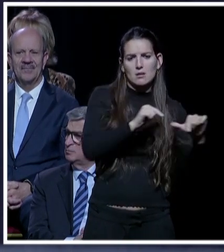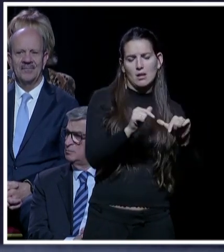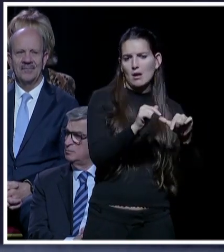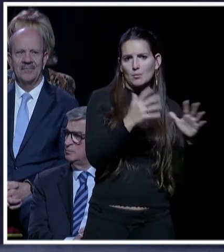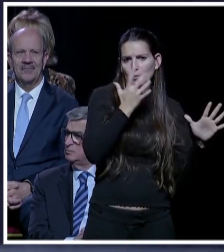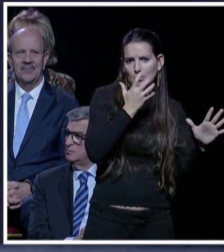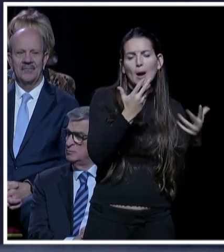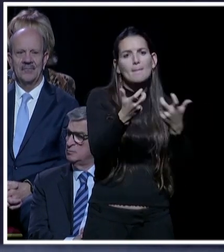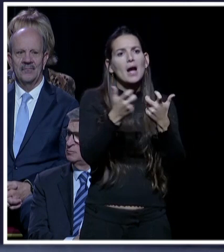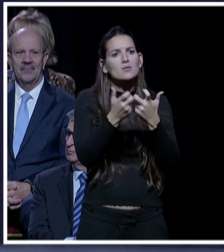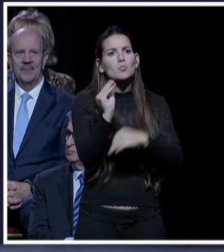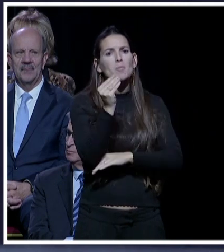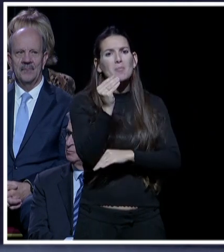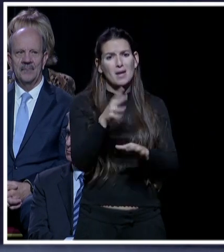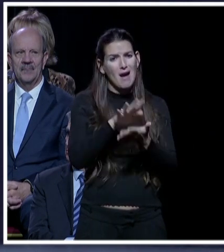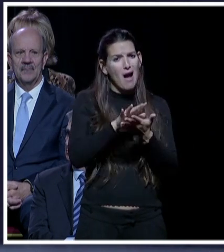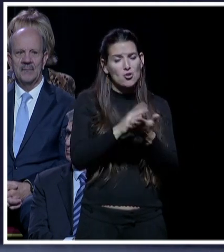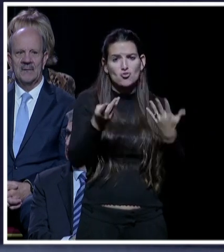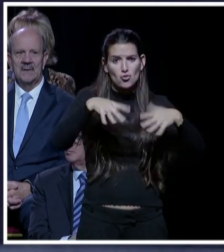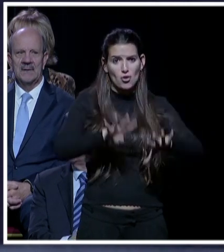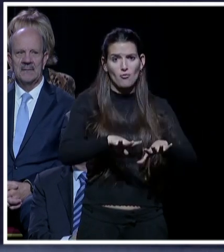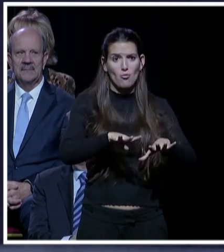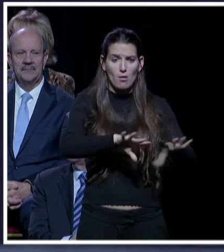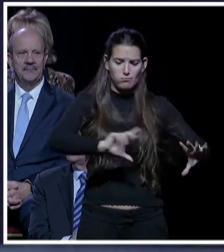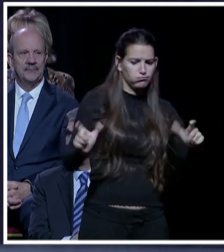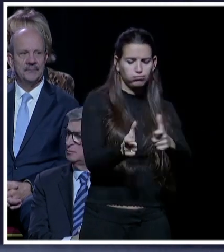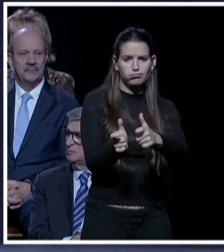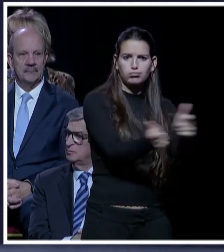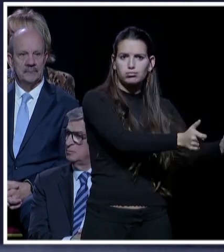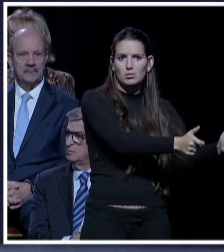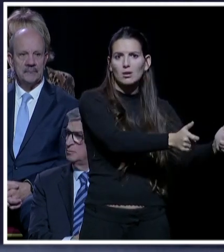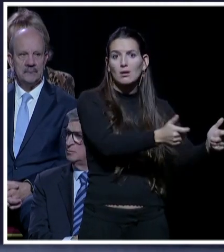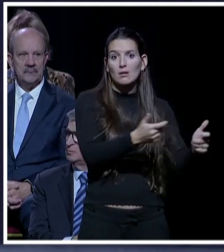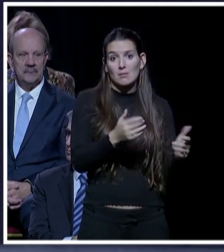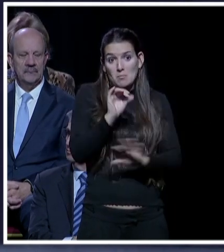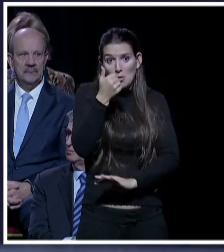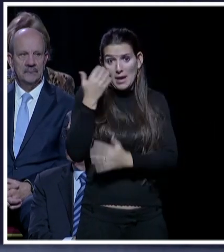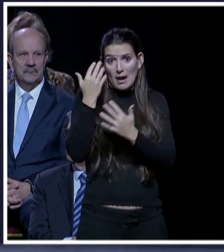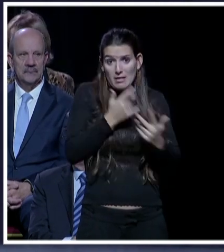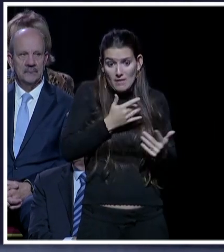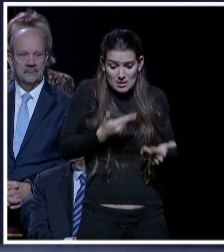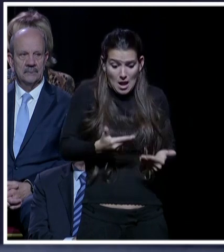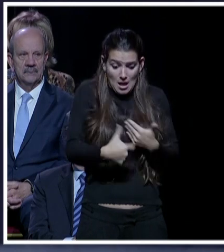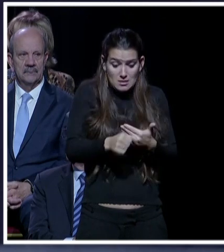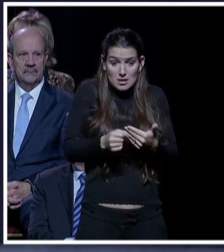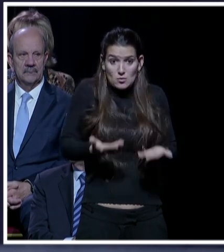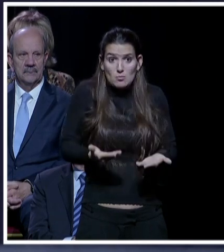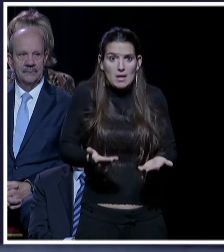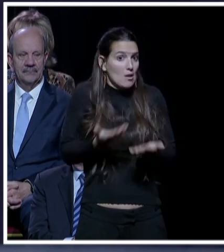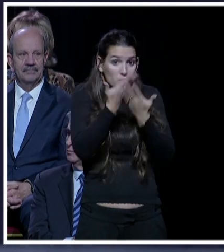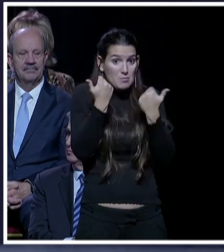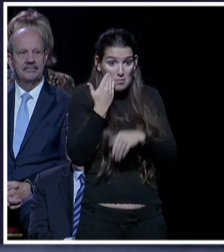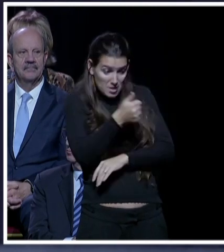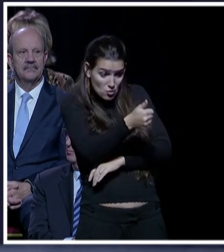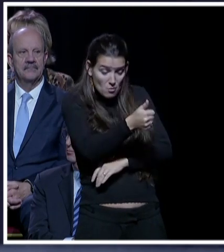à l'âge de 9 mois et dont le premier anniversaire était cette semaine. Nous ne savons pas s'il est encore en vie. Alors nous